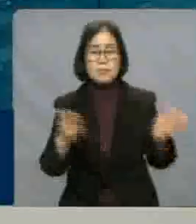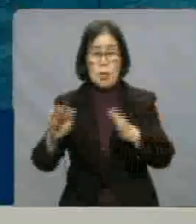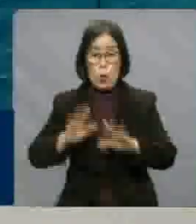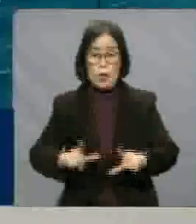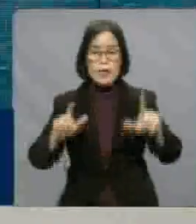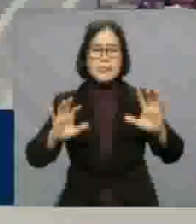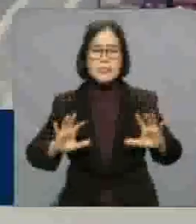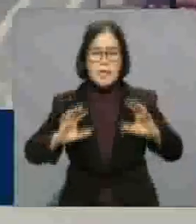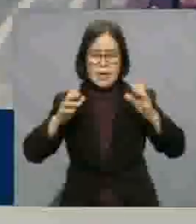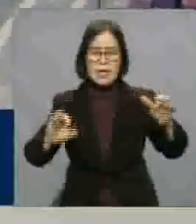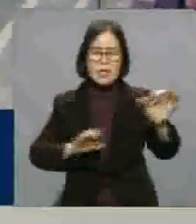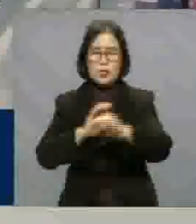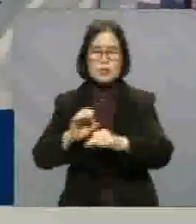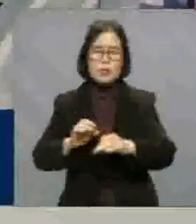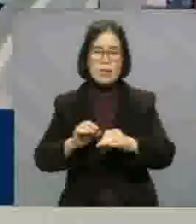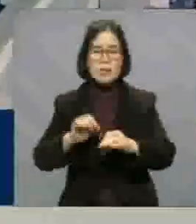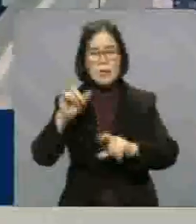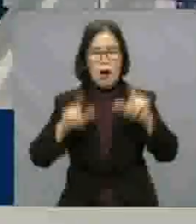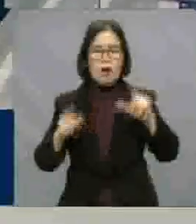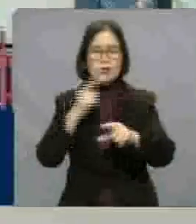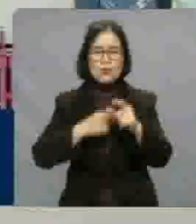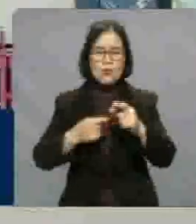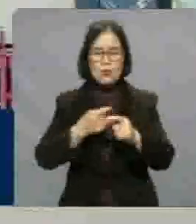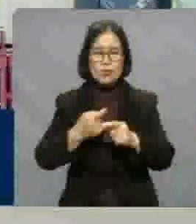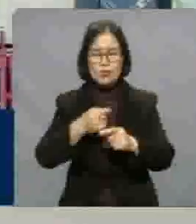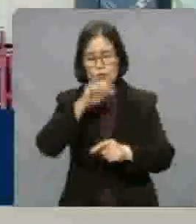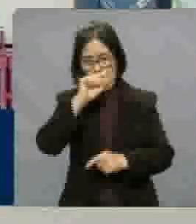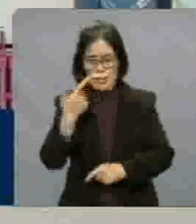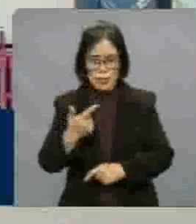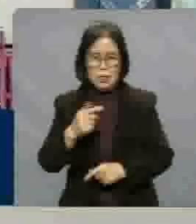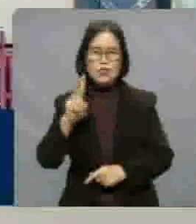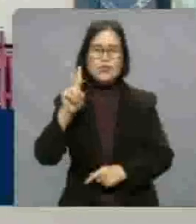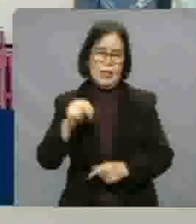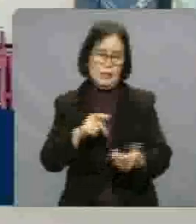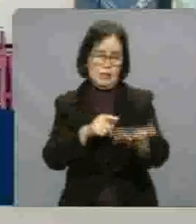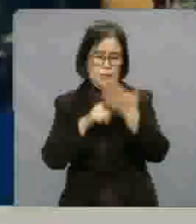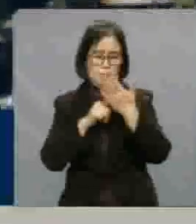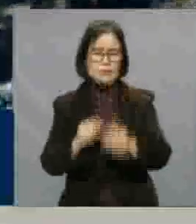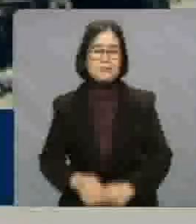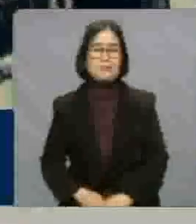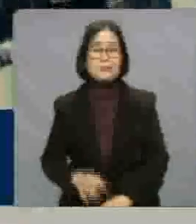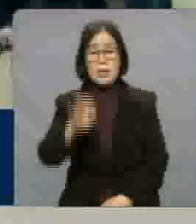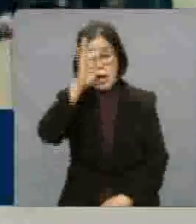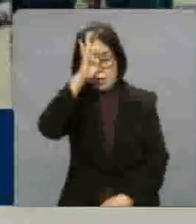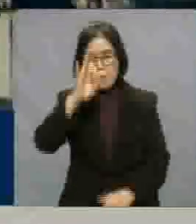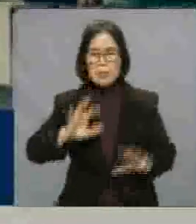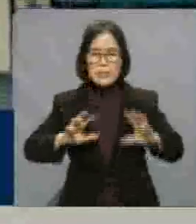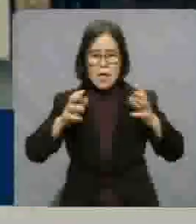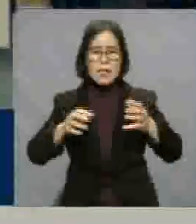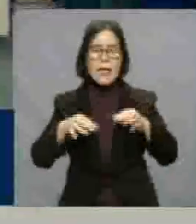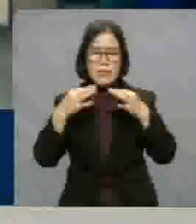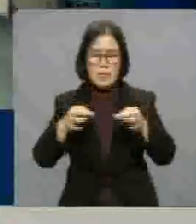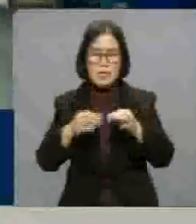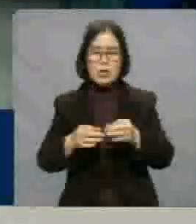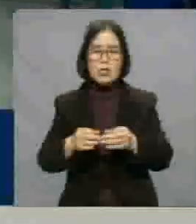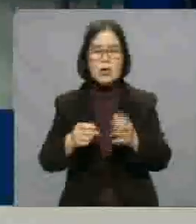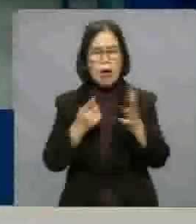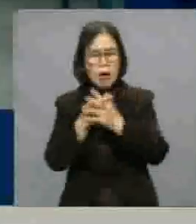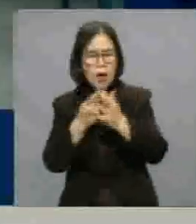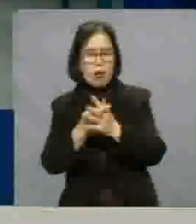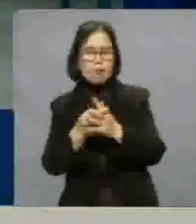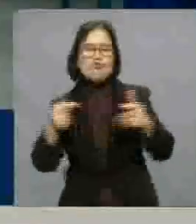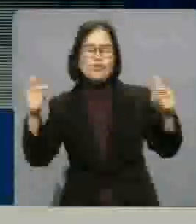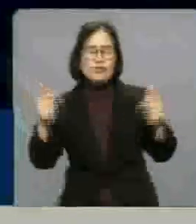올해 세계 경제 상황은 더욱 녹록치 않다는 유엔의 전망이 나왔습니다. IMF와 세계은행에 이어 전망치를